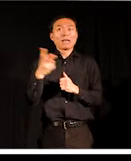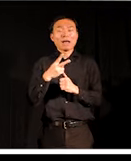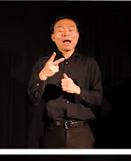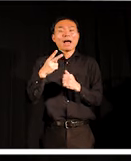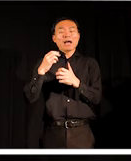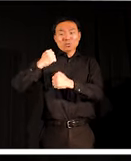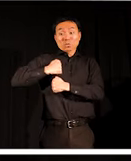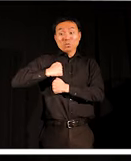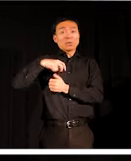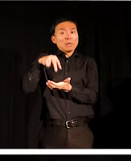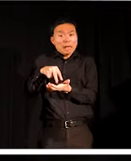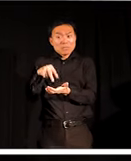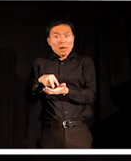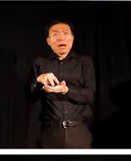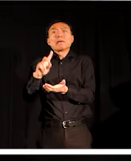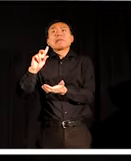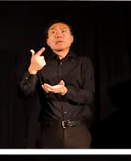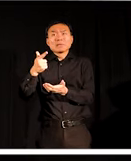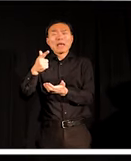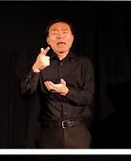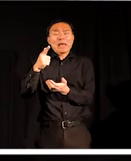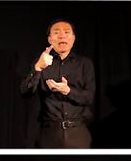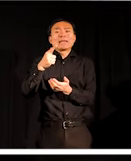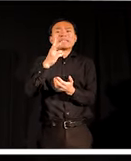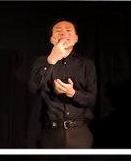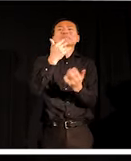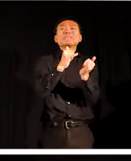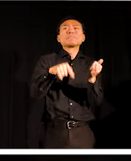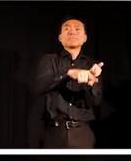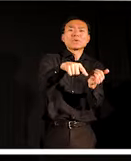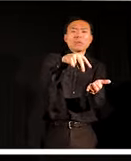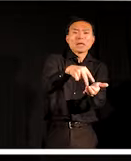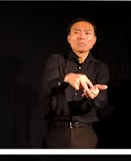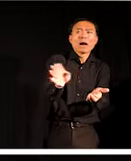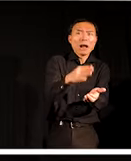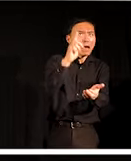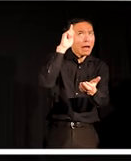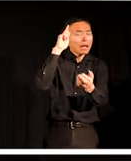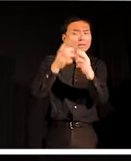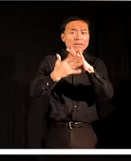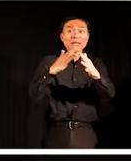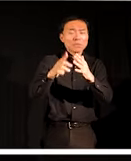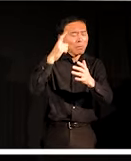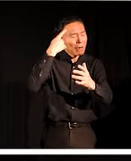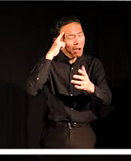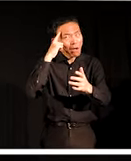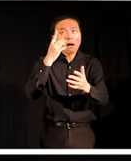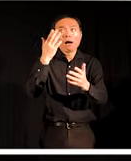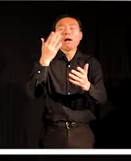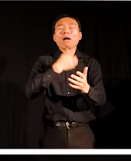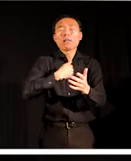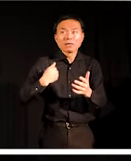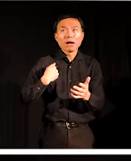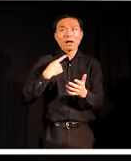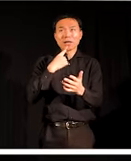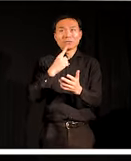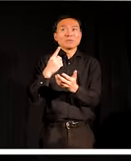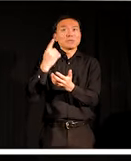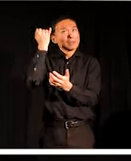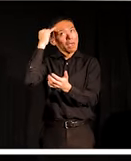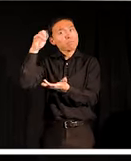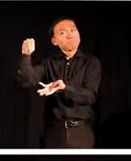なくあのあの戦争に巻き込まれた市民の側から戦争を考えることができたとおっしゃる方もいましたあの